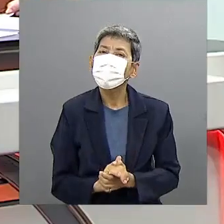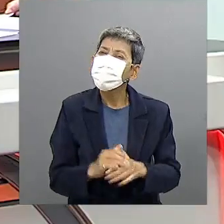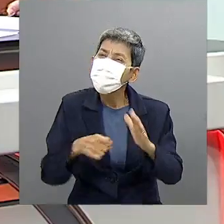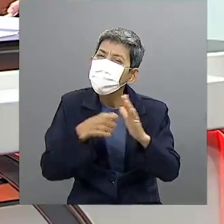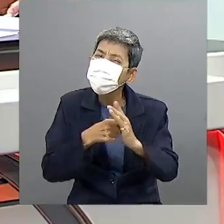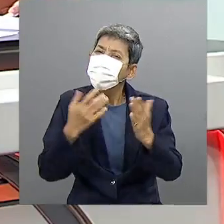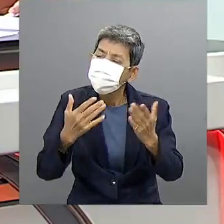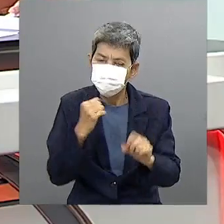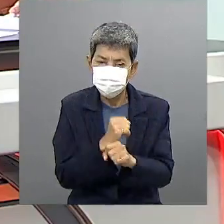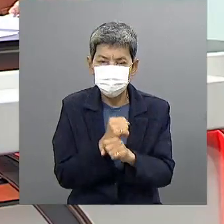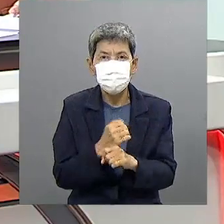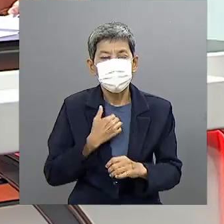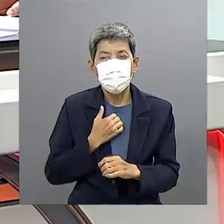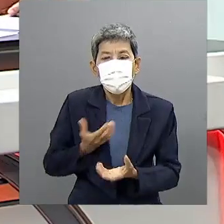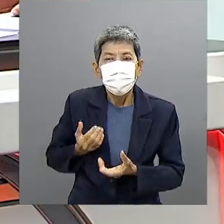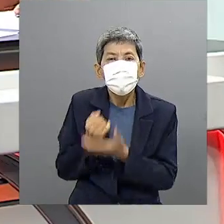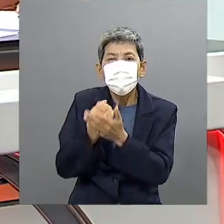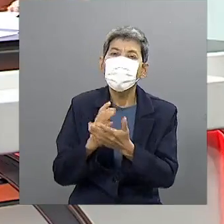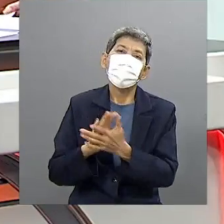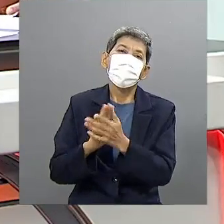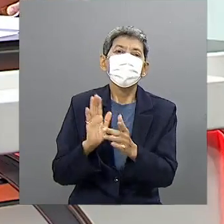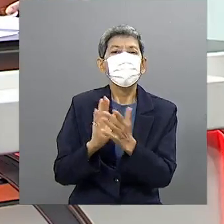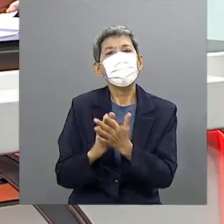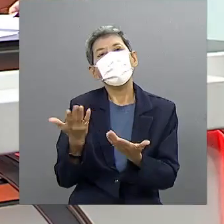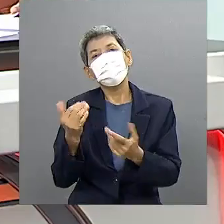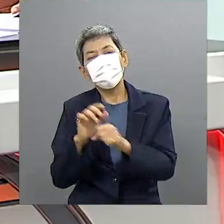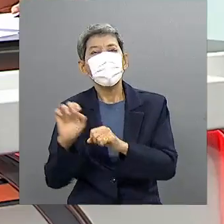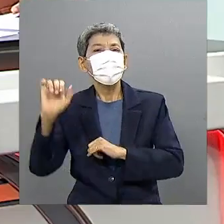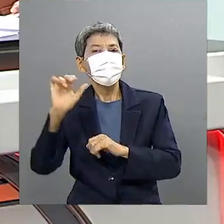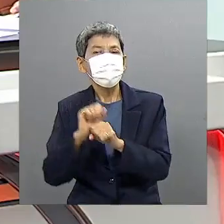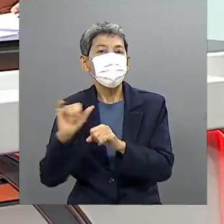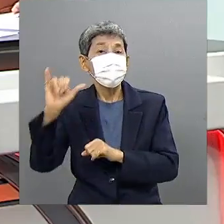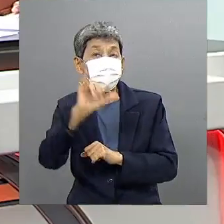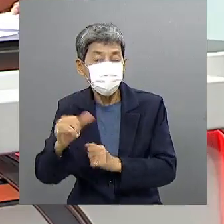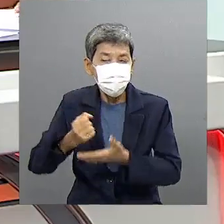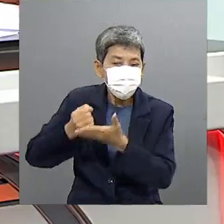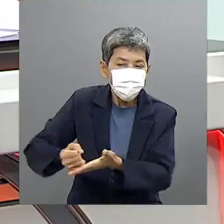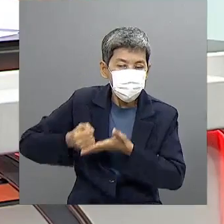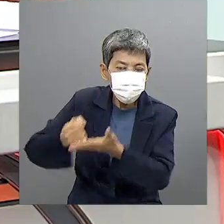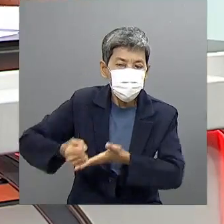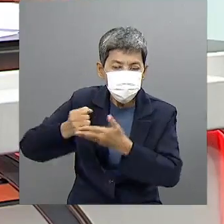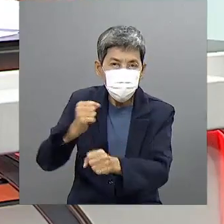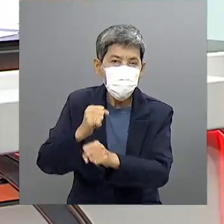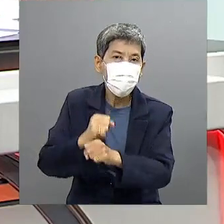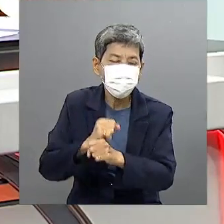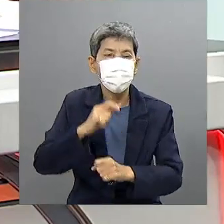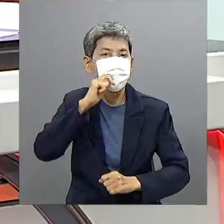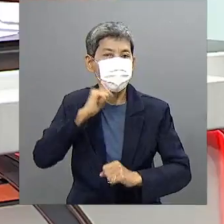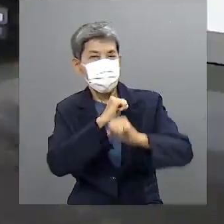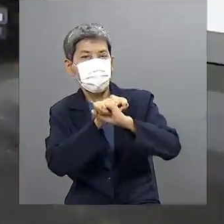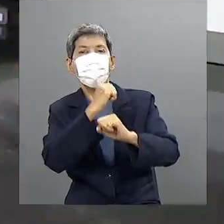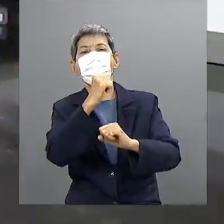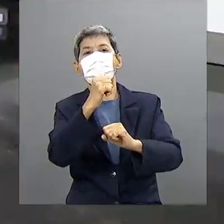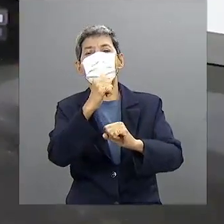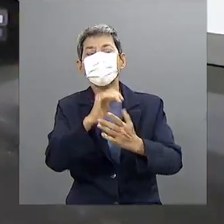ธจากชาติตะวันตกนี่แหละค่ะที่ส่งเข้ามาให้อย่างต่อเนื่องอันนี้ก็ทำให้ยูเครนสามารถยืนหยัดมาได้จนถึงปัจจุบันแต่ว่าคุณทิ